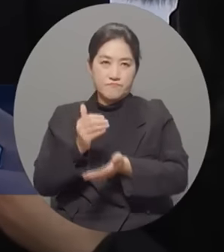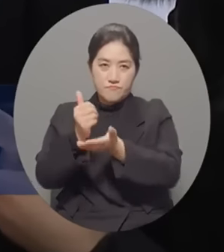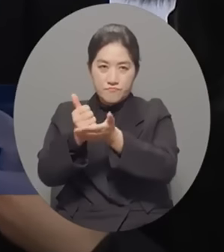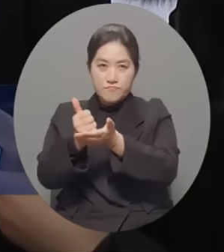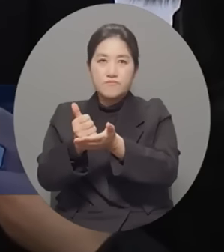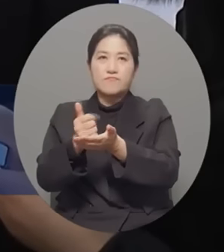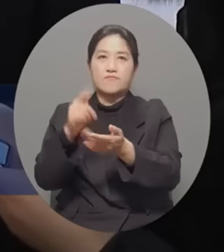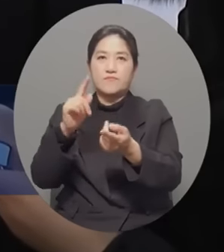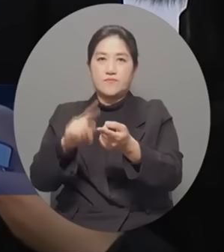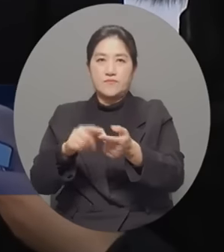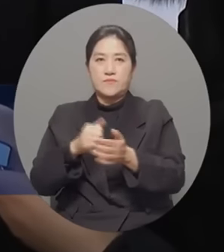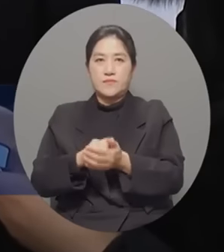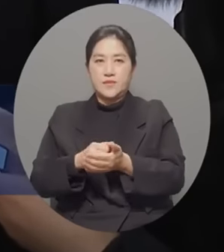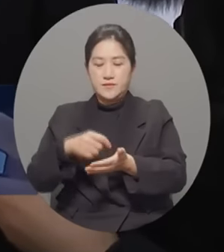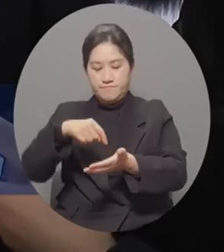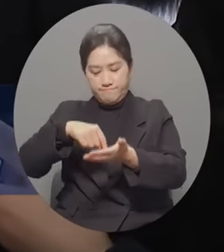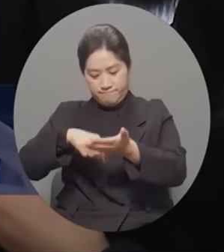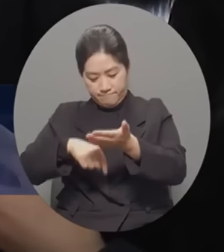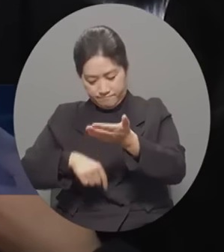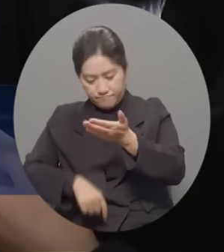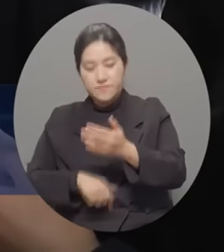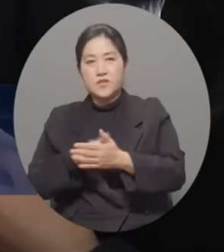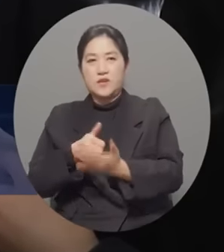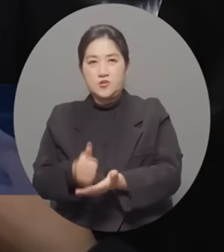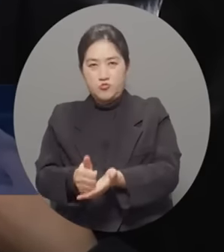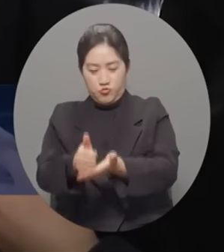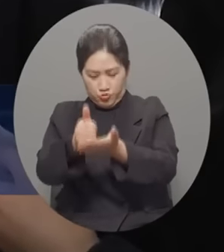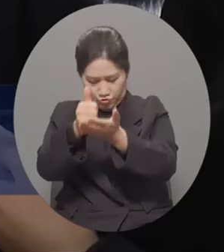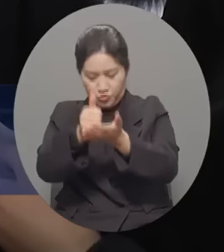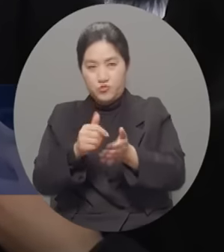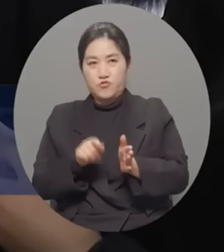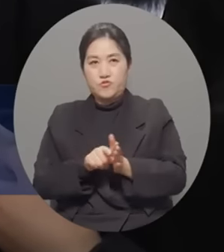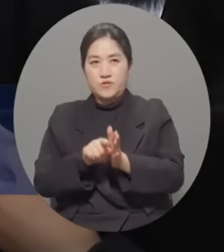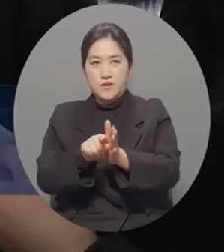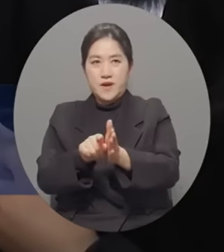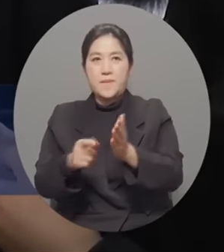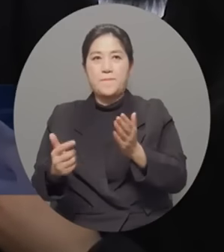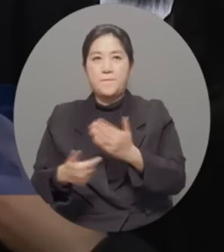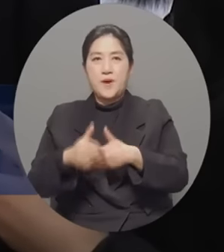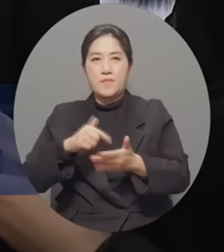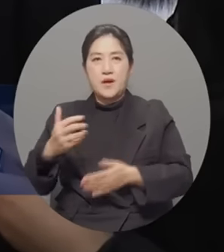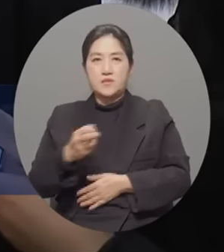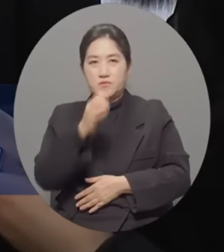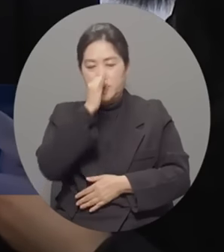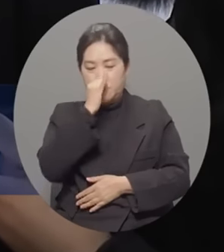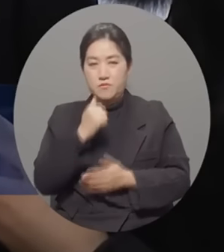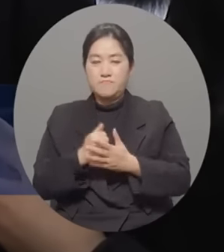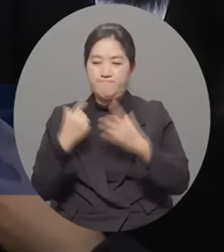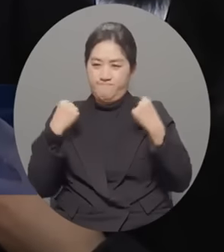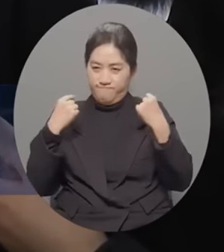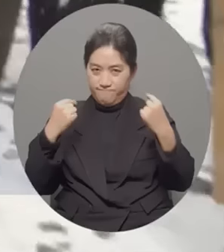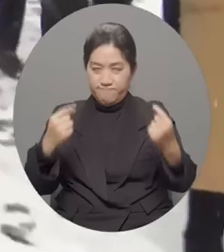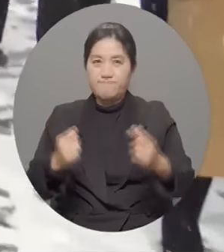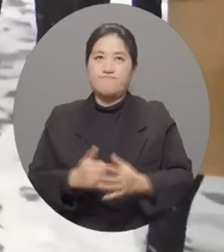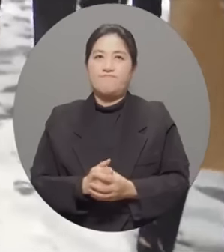대통령님에 대해서 깊은 존중과 신뢰의 마음을 가지고 있고요. 그게 변함이 전혀